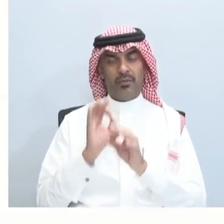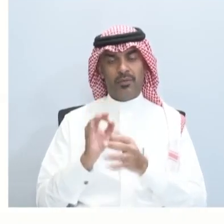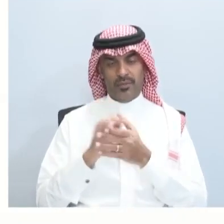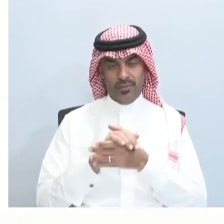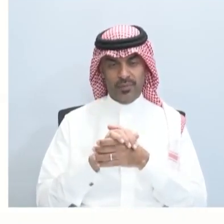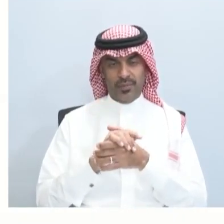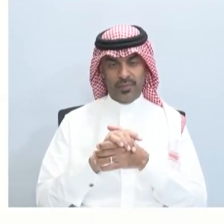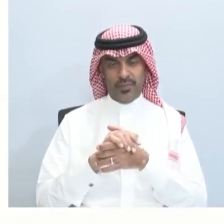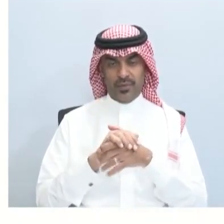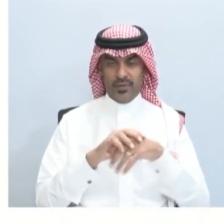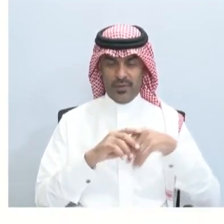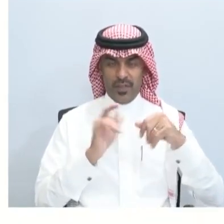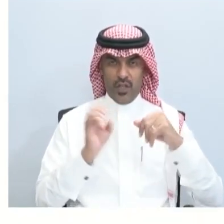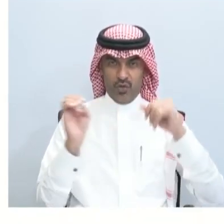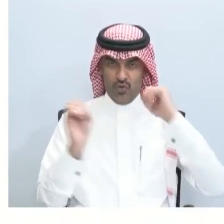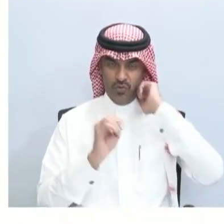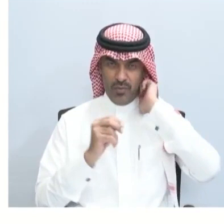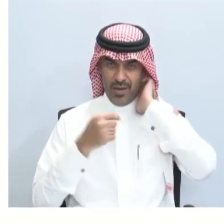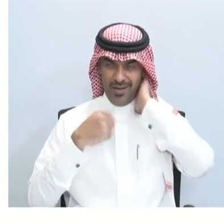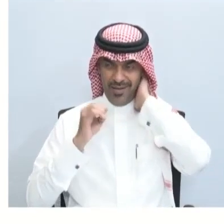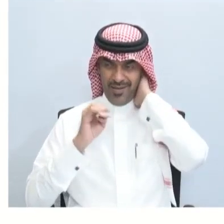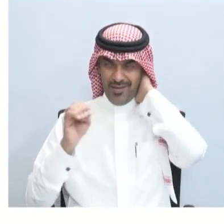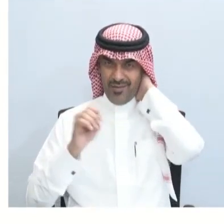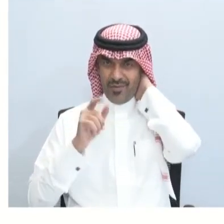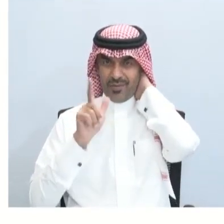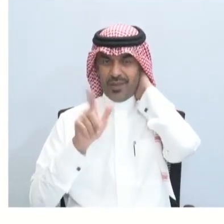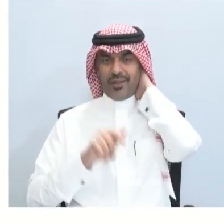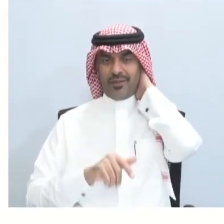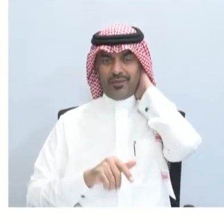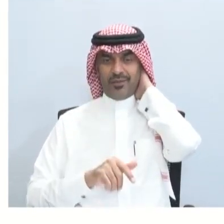اذا الجمله صحيحه وحلنا صحيح